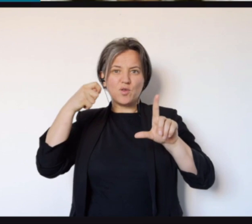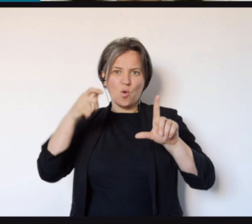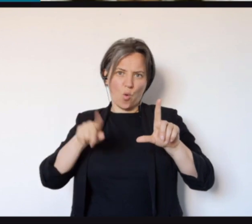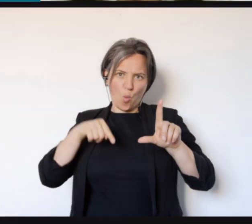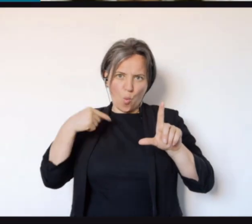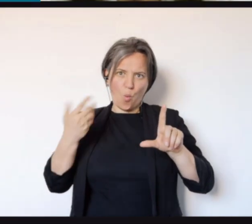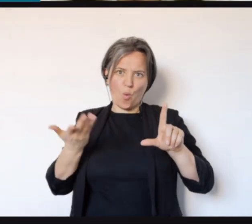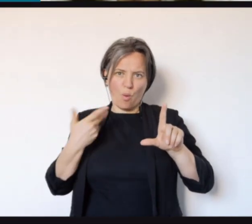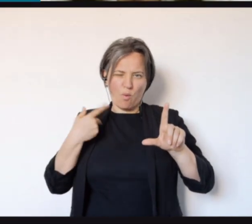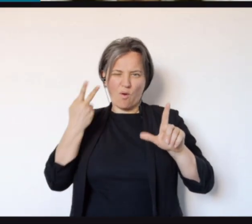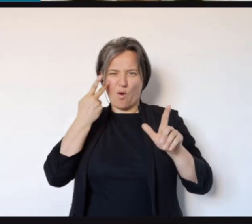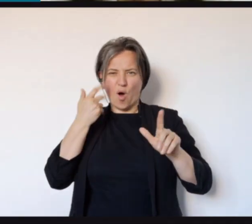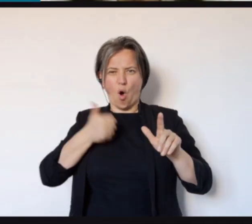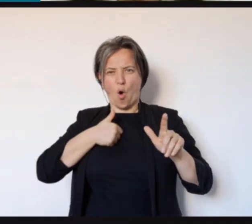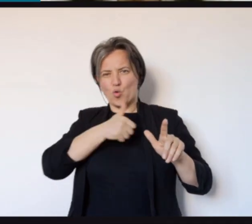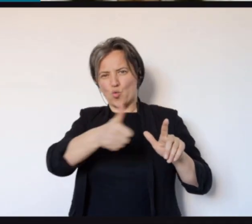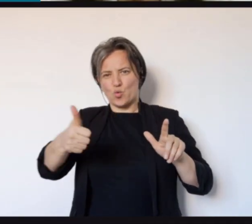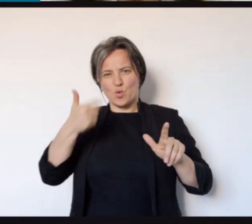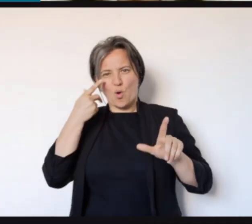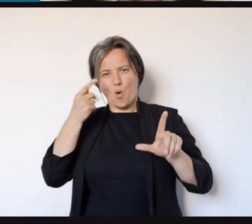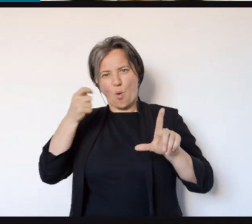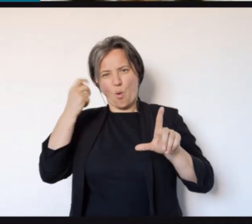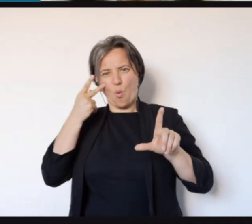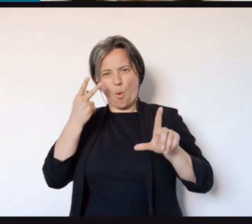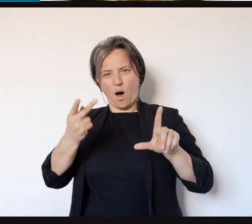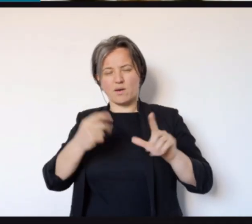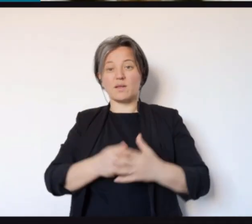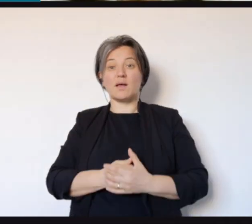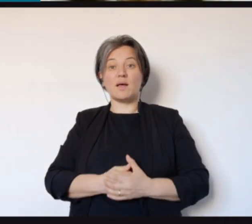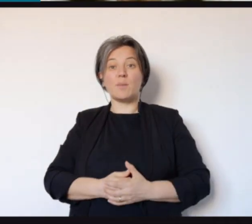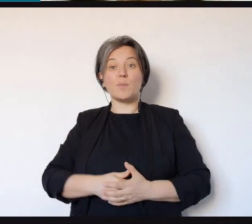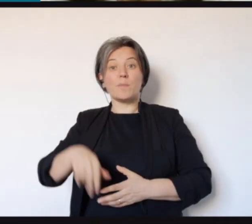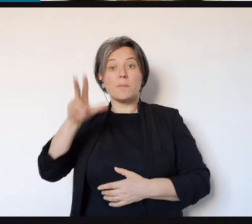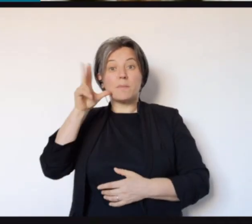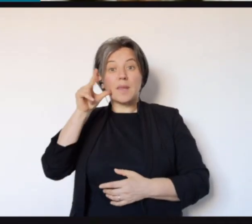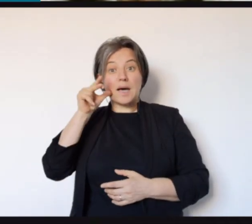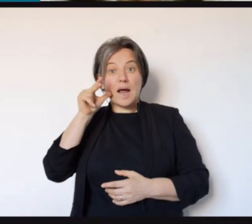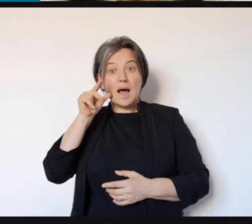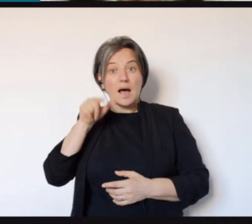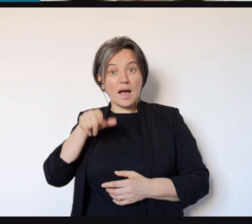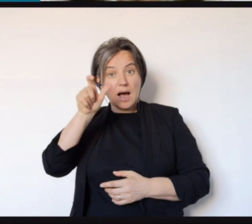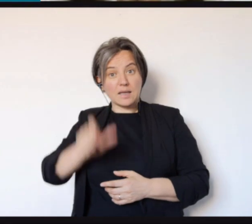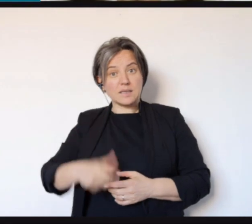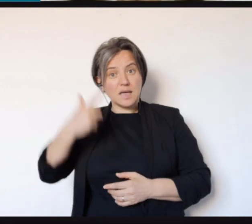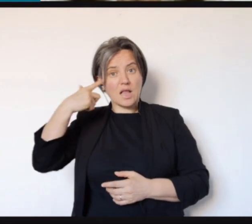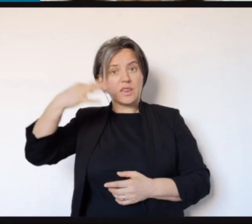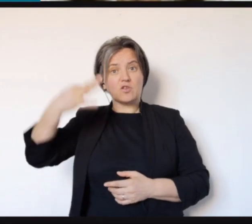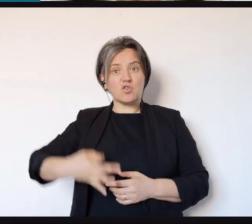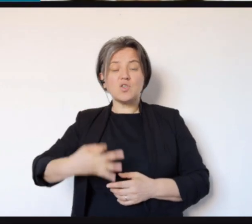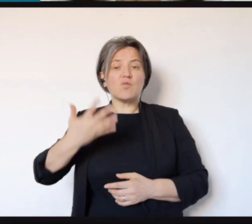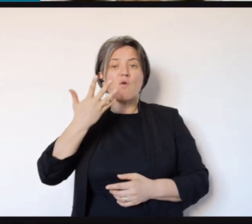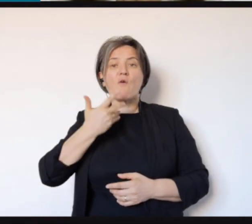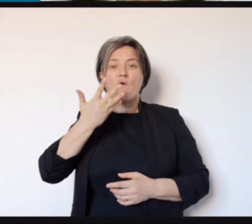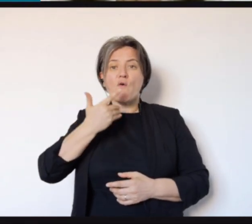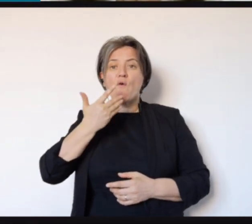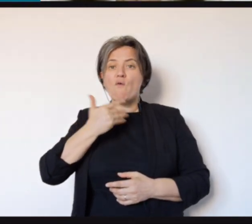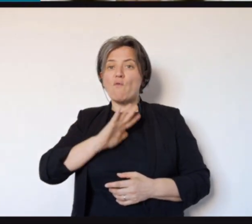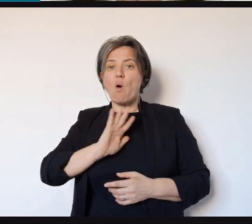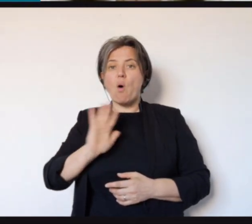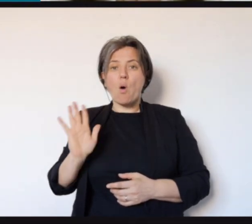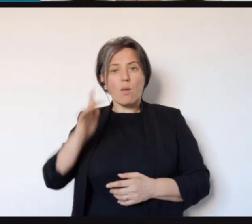più lungo, quindi potrete rivederlo, di una ragazza che ha scelto di essere